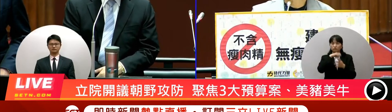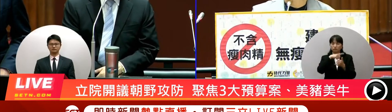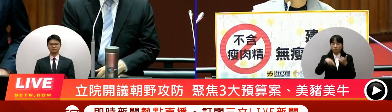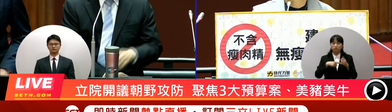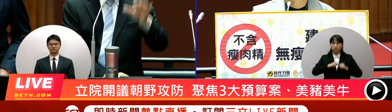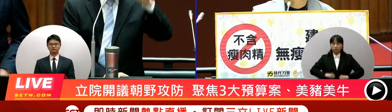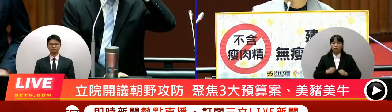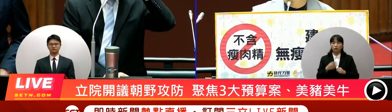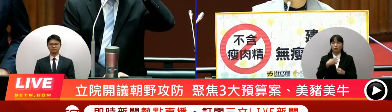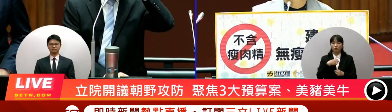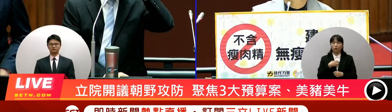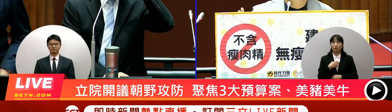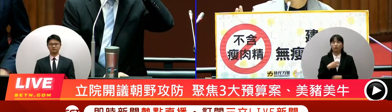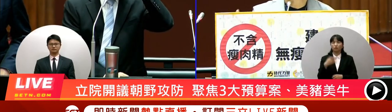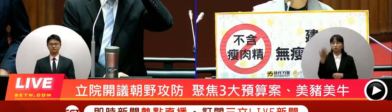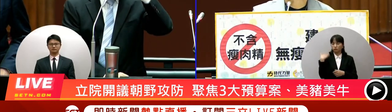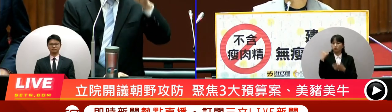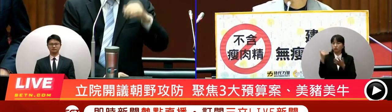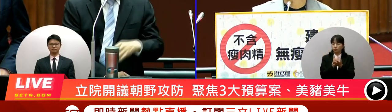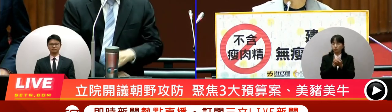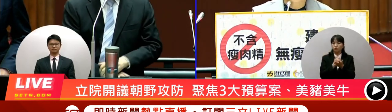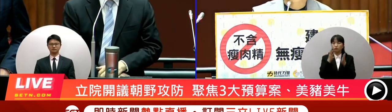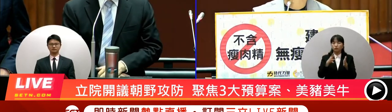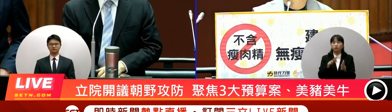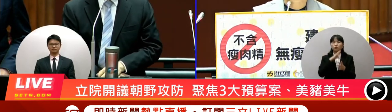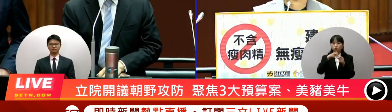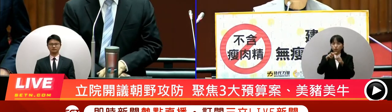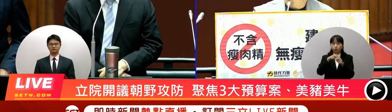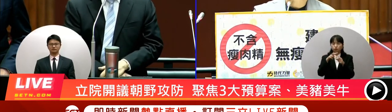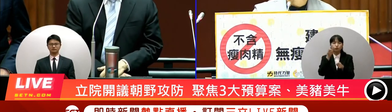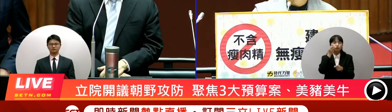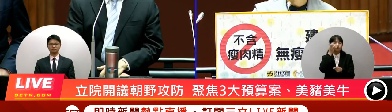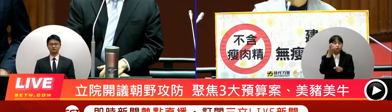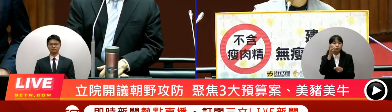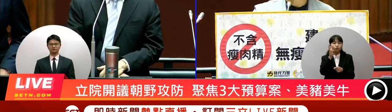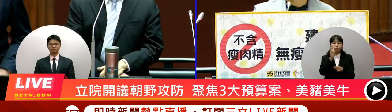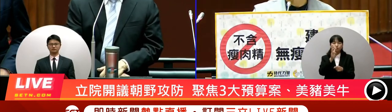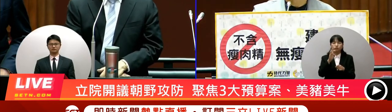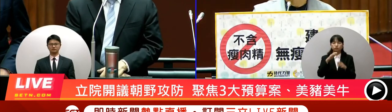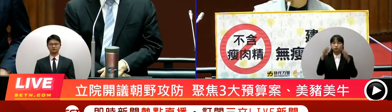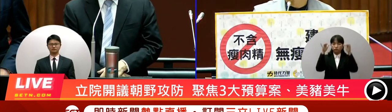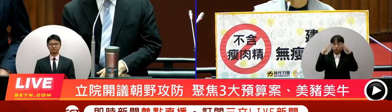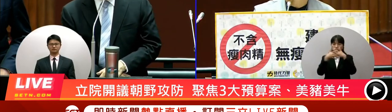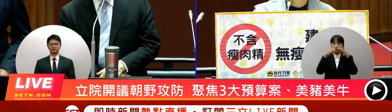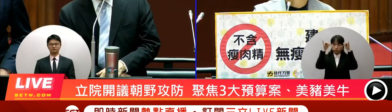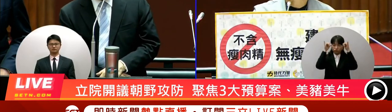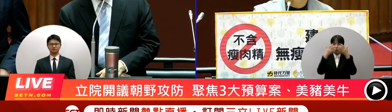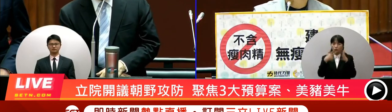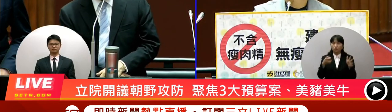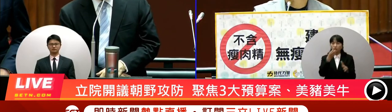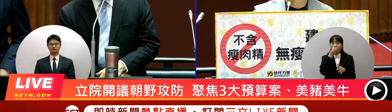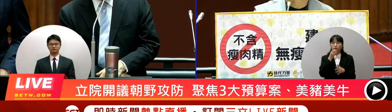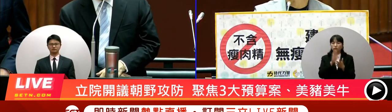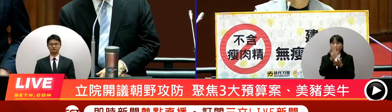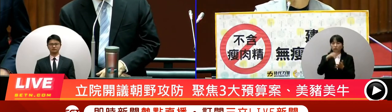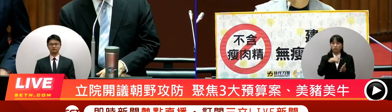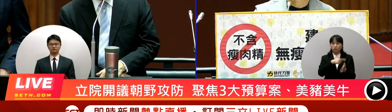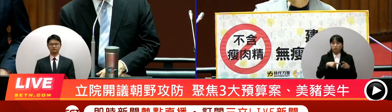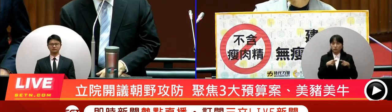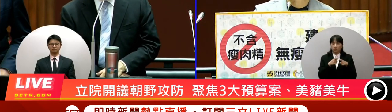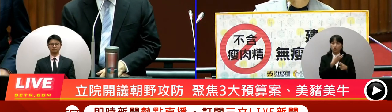去我们进口30月龄以下的美牛，其实很多人吃了，他的心血